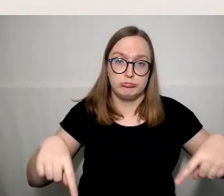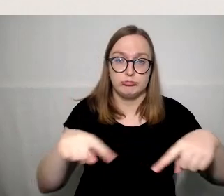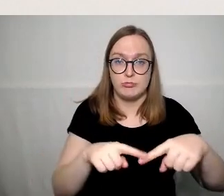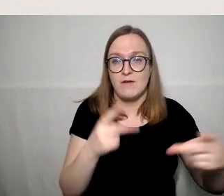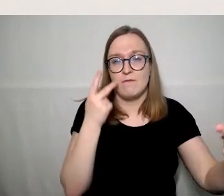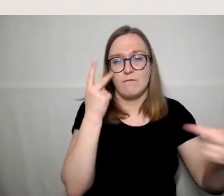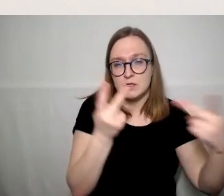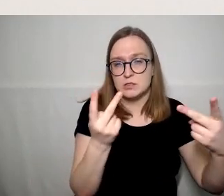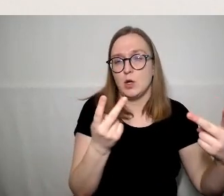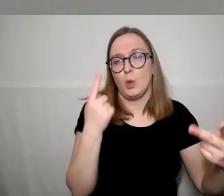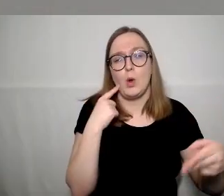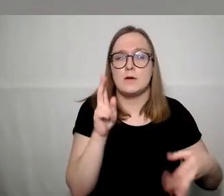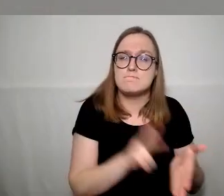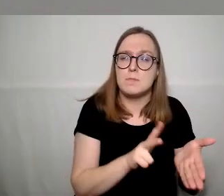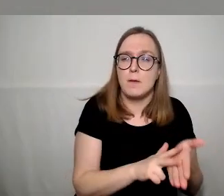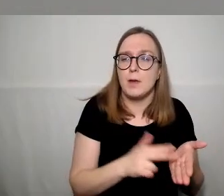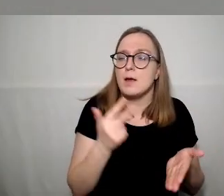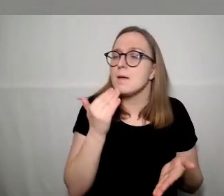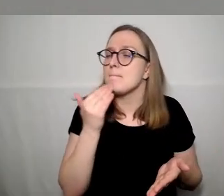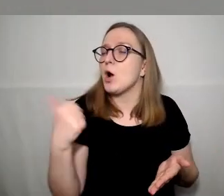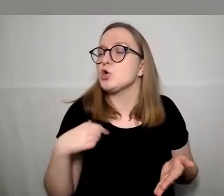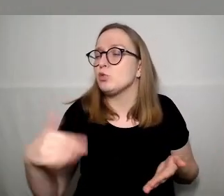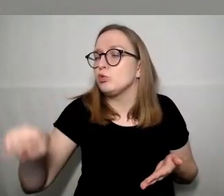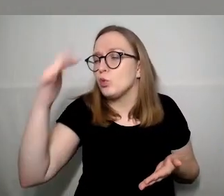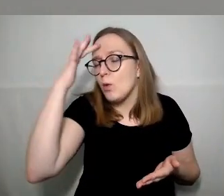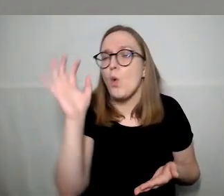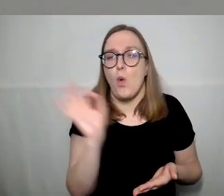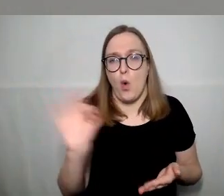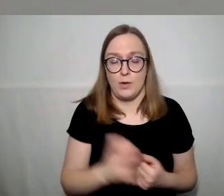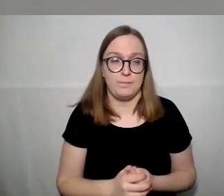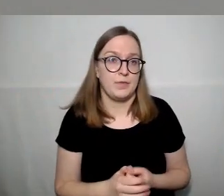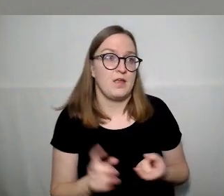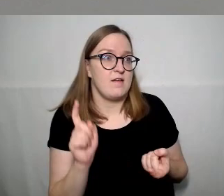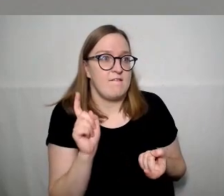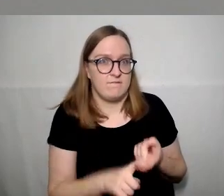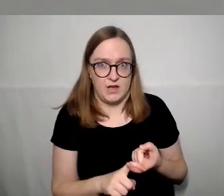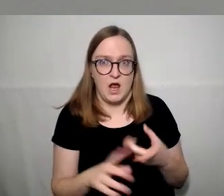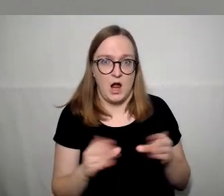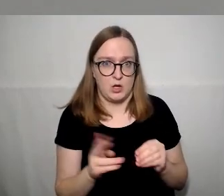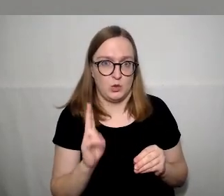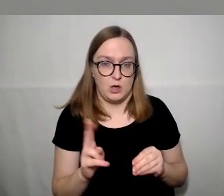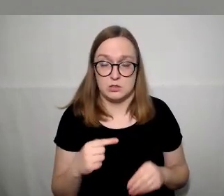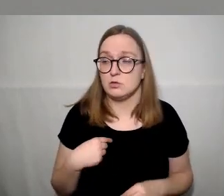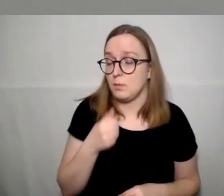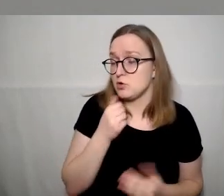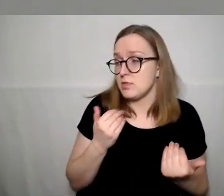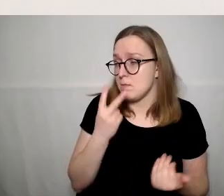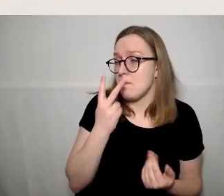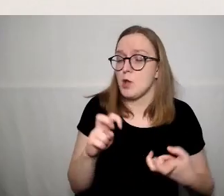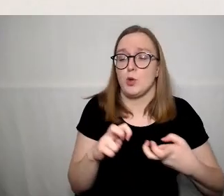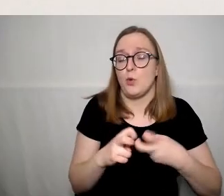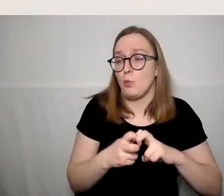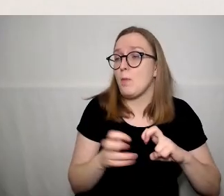viziją? Tai priklauso nuo klausimo ir su kuo tada. Nes, ar jūs matytume dabar kažkokių klausimų, dėl kurių